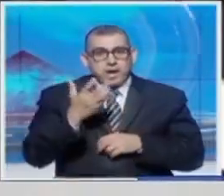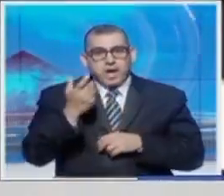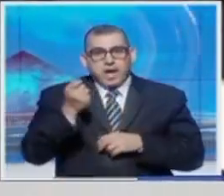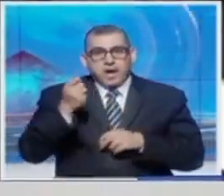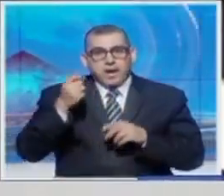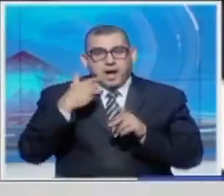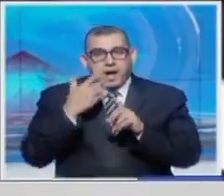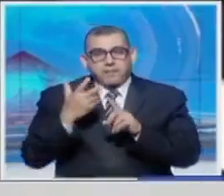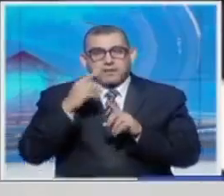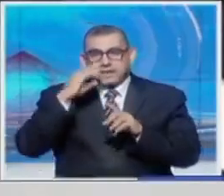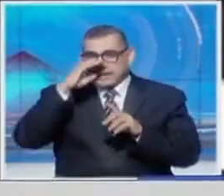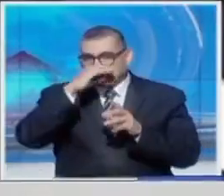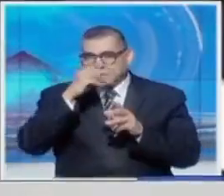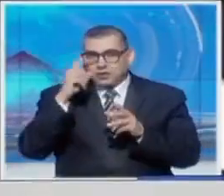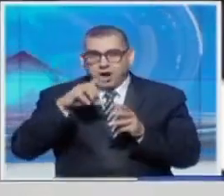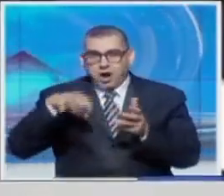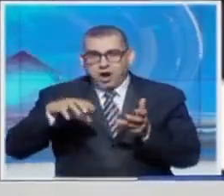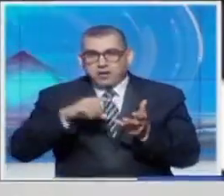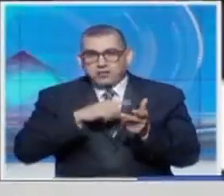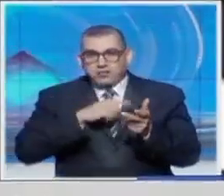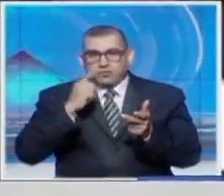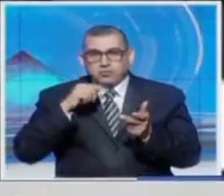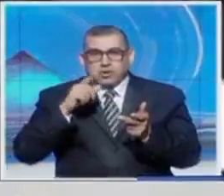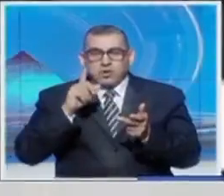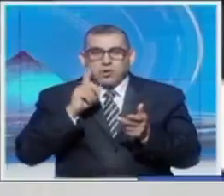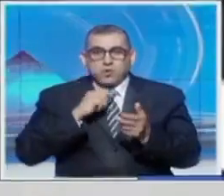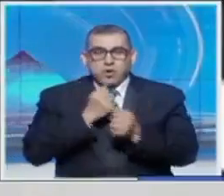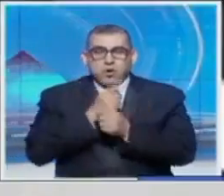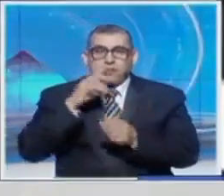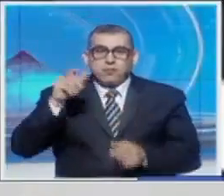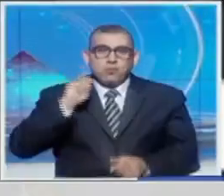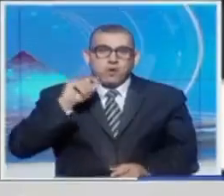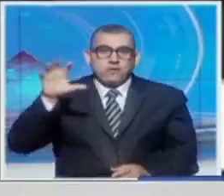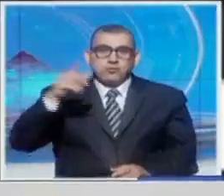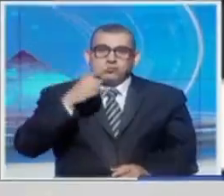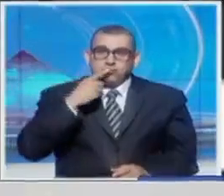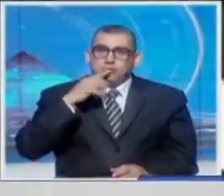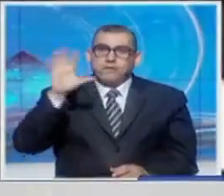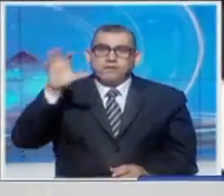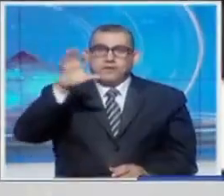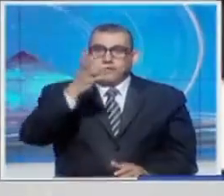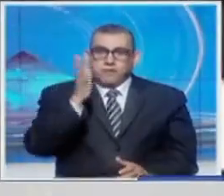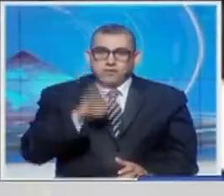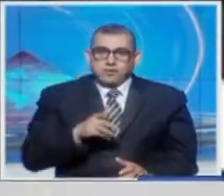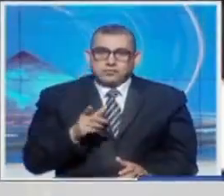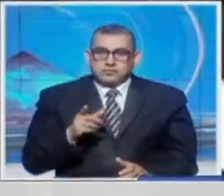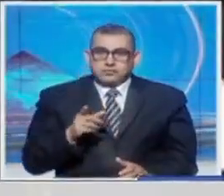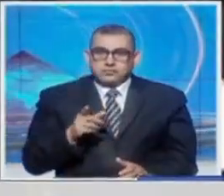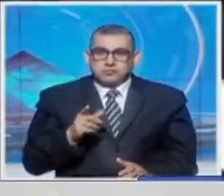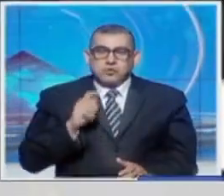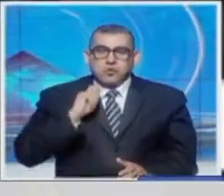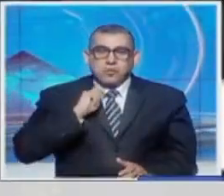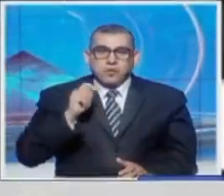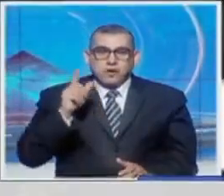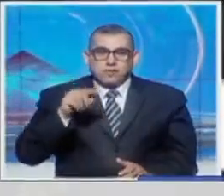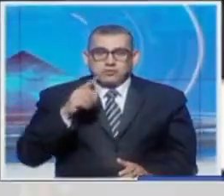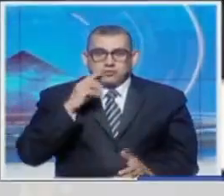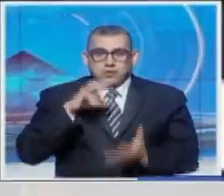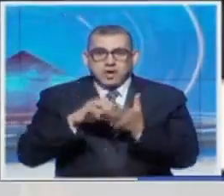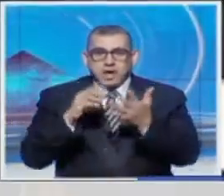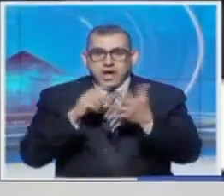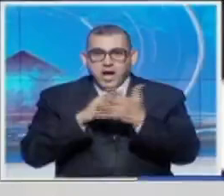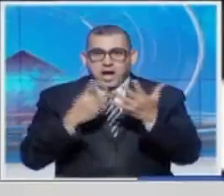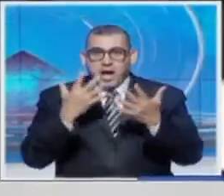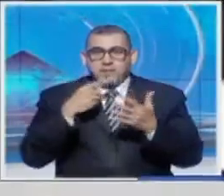الجيزة والقاهرة والقليوبية، وكلهم واسكندرية في محافظات ما بين 5 معارض